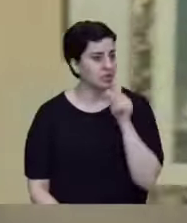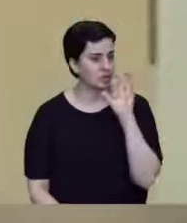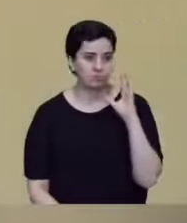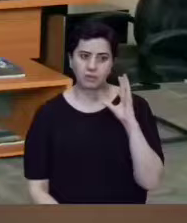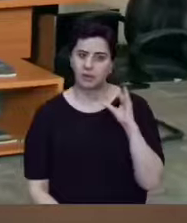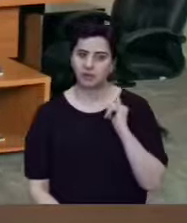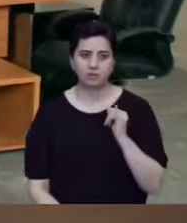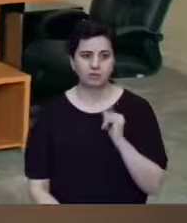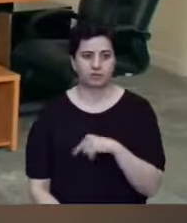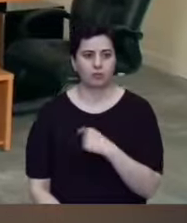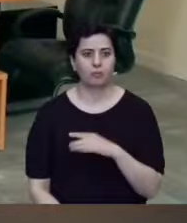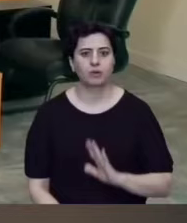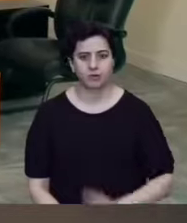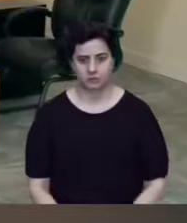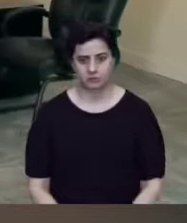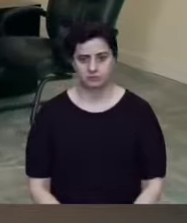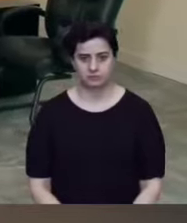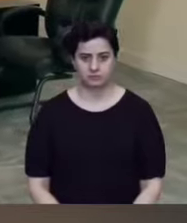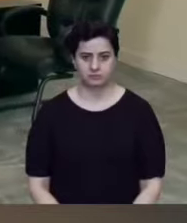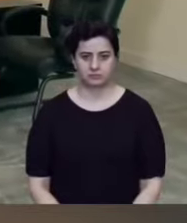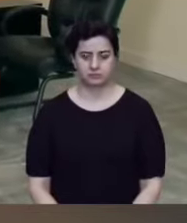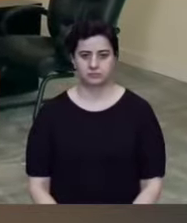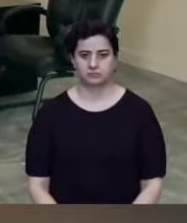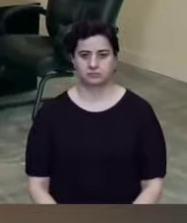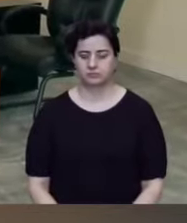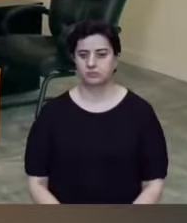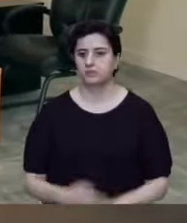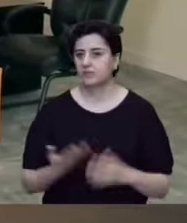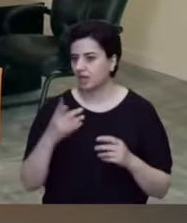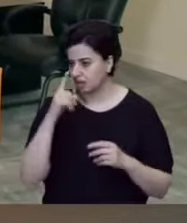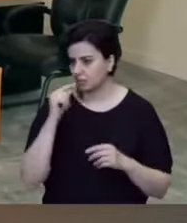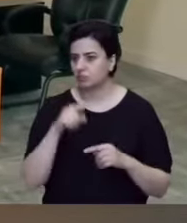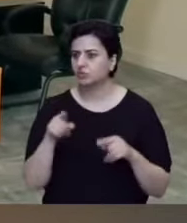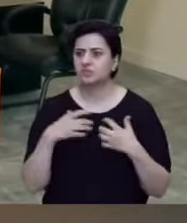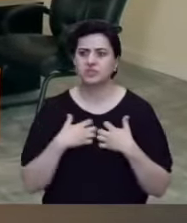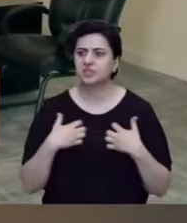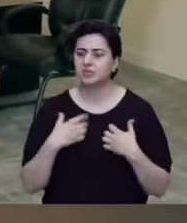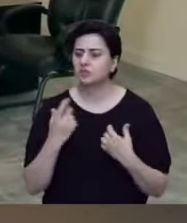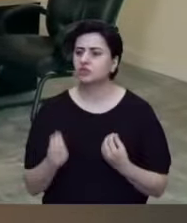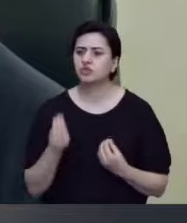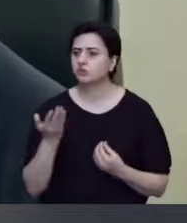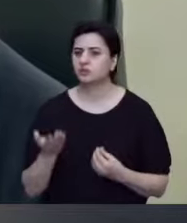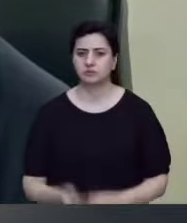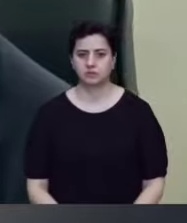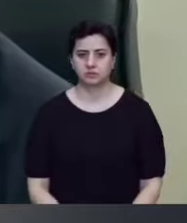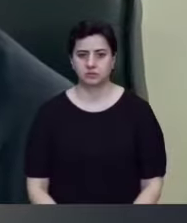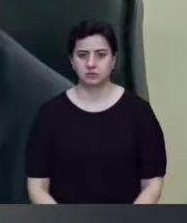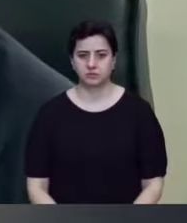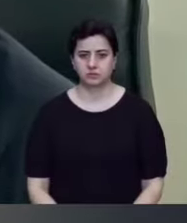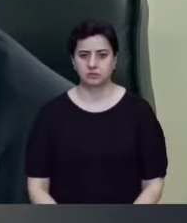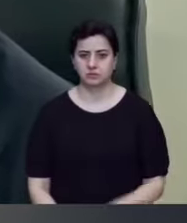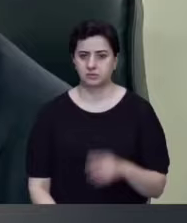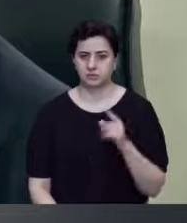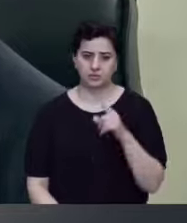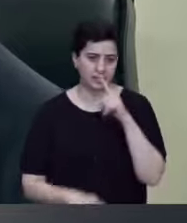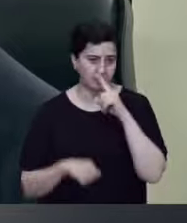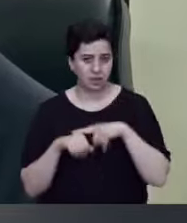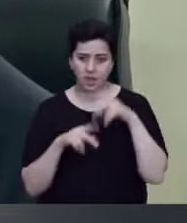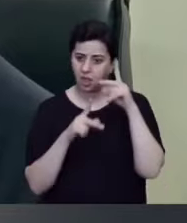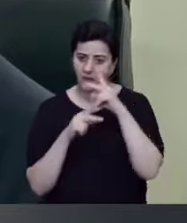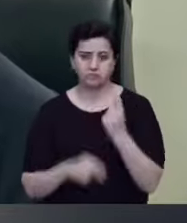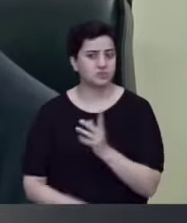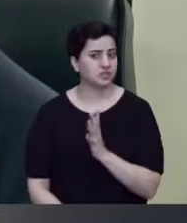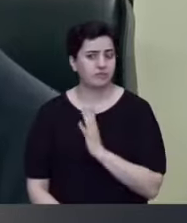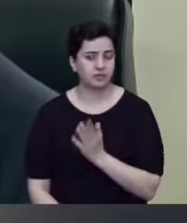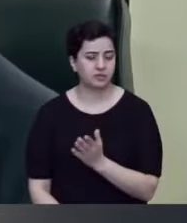deli. Oturuyor. Peki nereden ve kimden alıyor bu cesareti? Demek ki hala bir ümidi var,